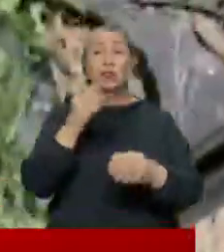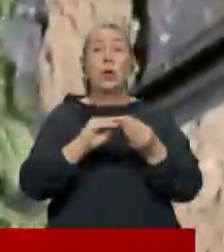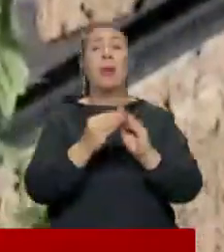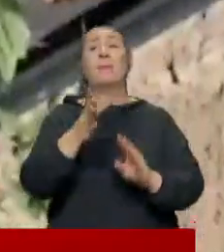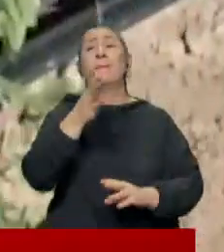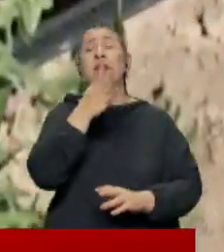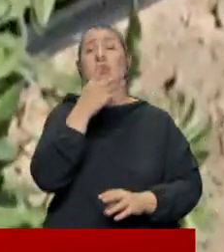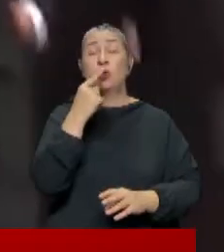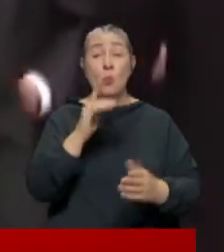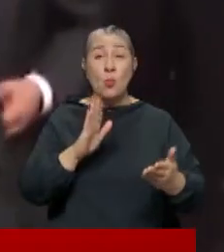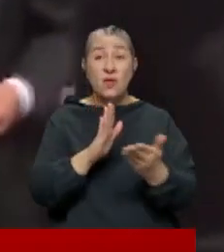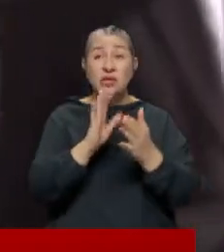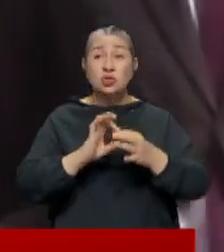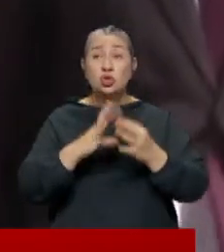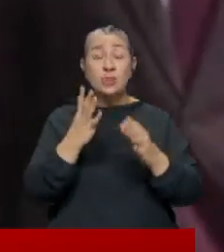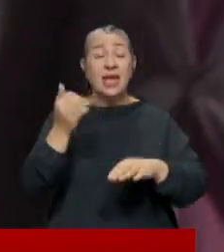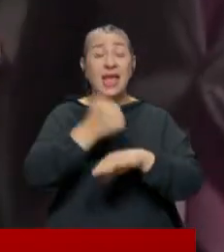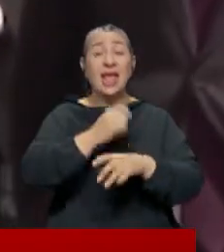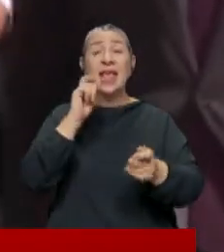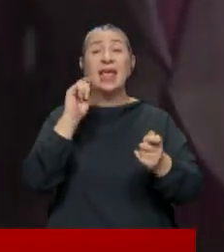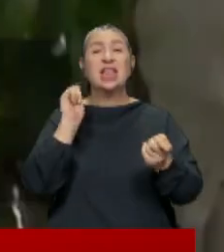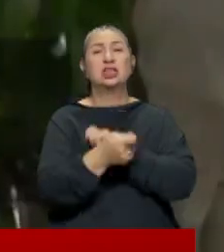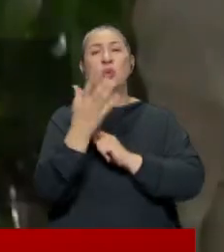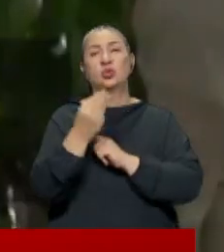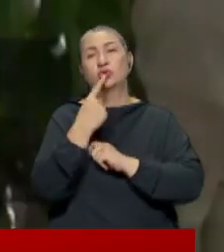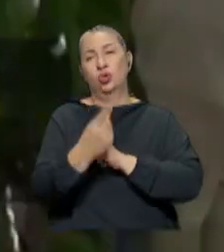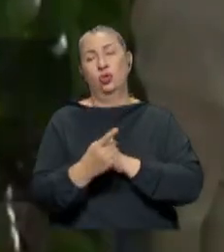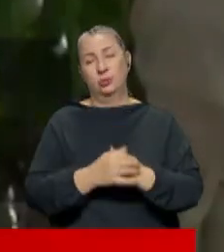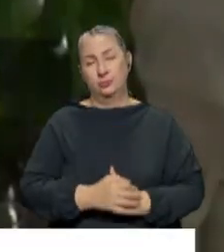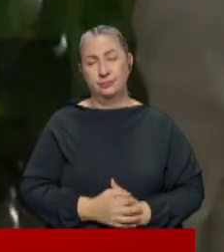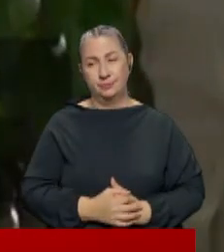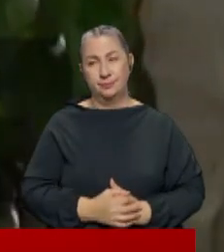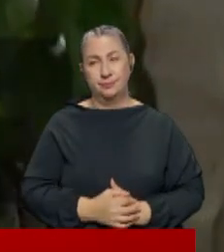derken muhalefet çözümün iktidar değişimi olduğunu söylüyor. Sizden bir